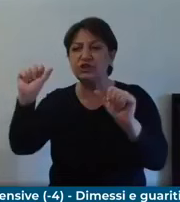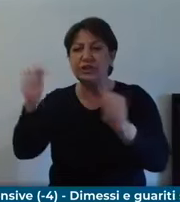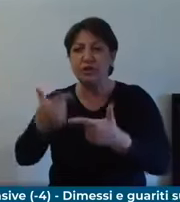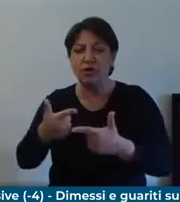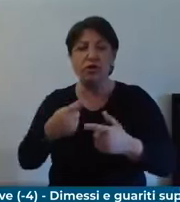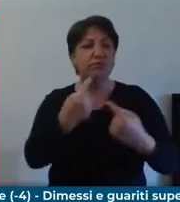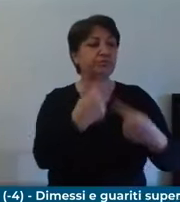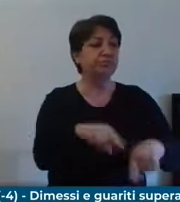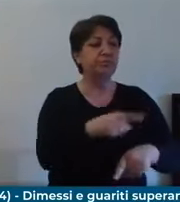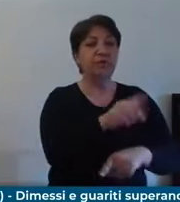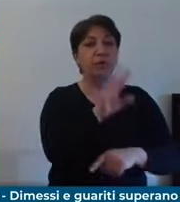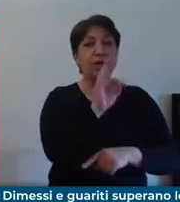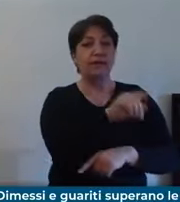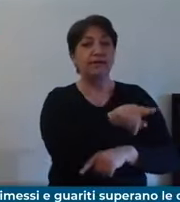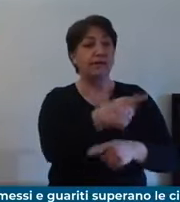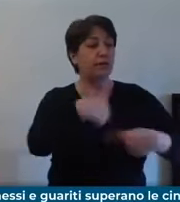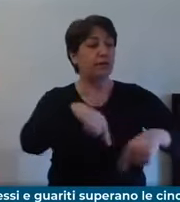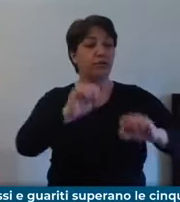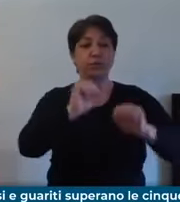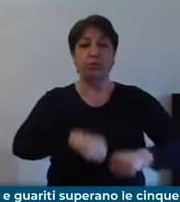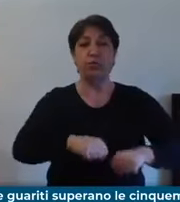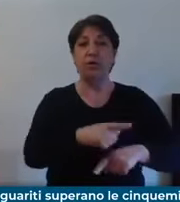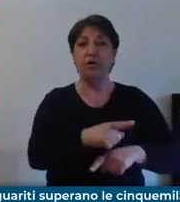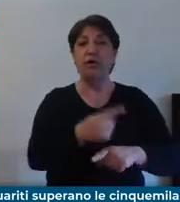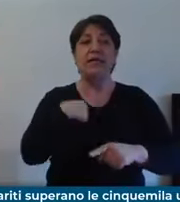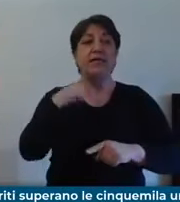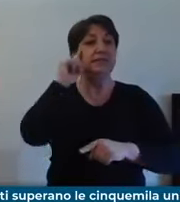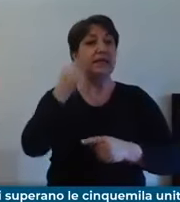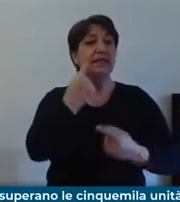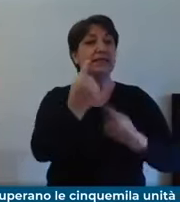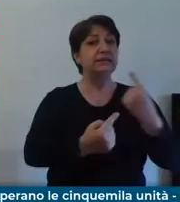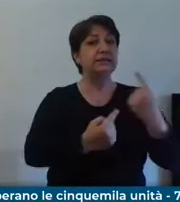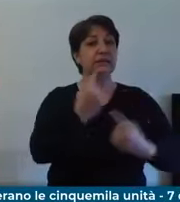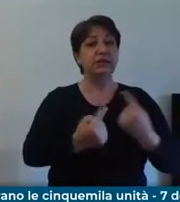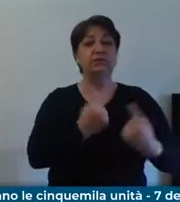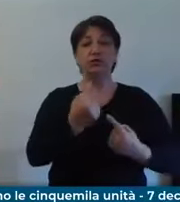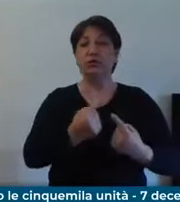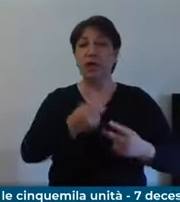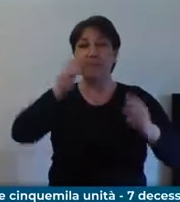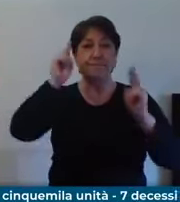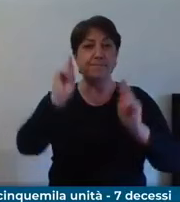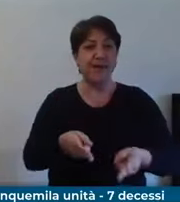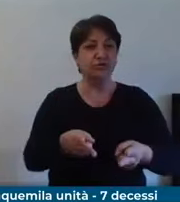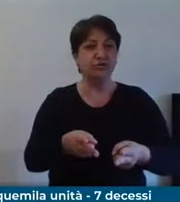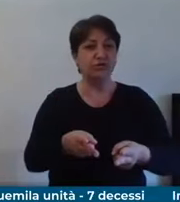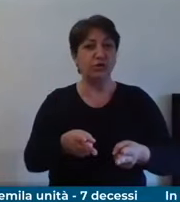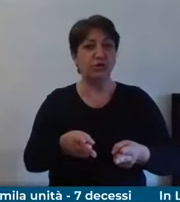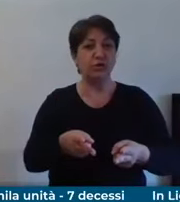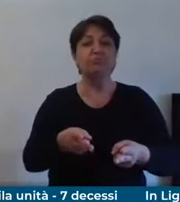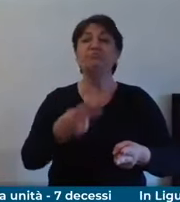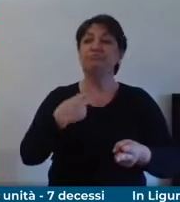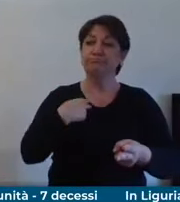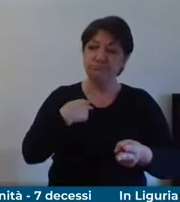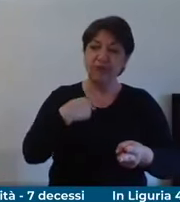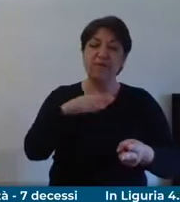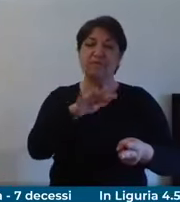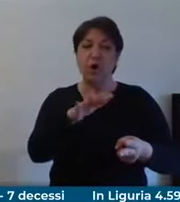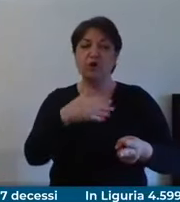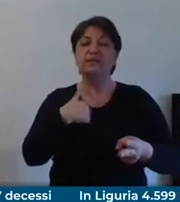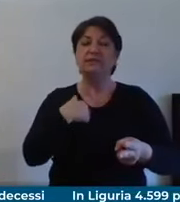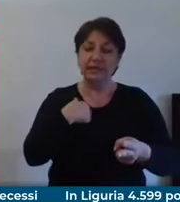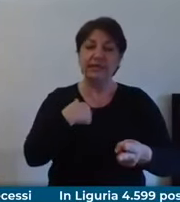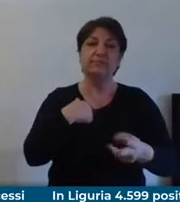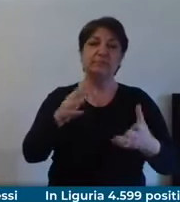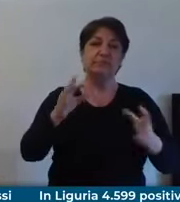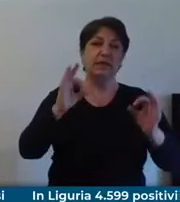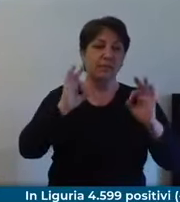situazione peggiora, io non posso escludere che arriveremo a fare controlli di questo tipo da parte delle forze dell'ordine. Non lo escludo, anche